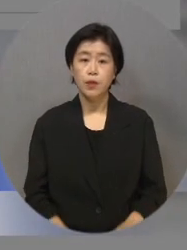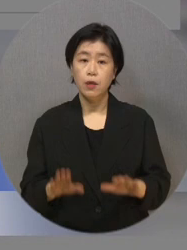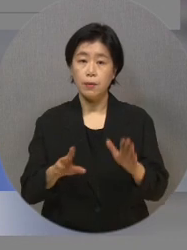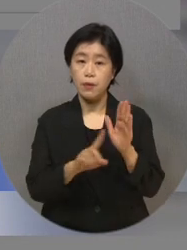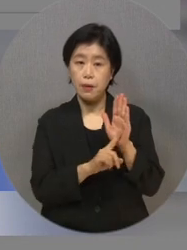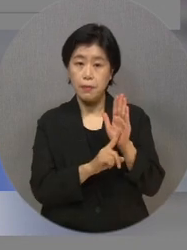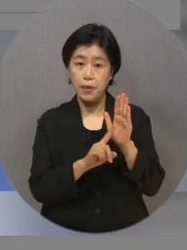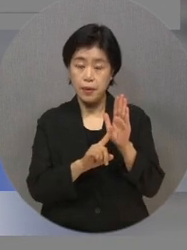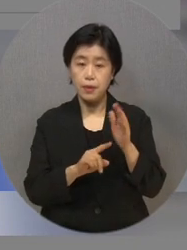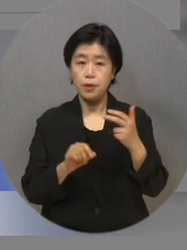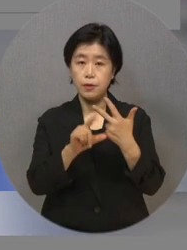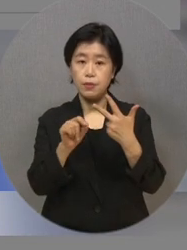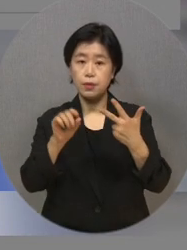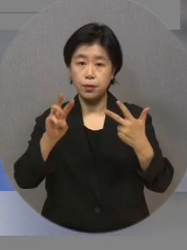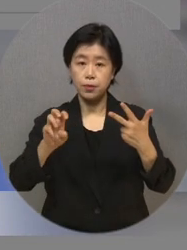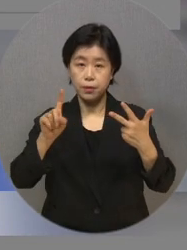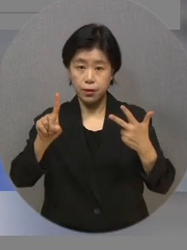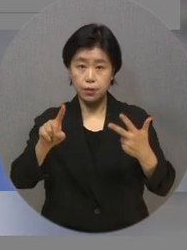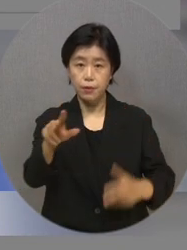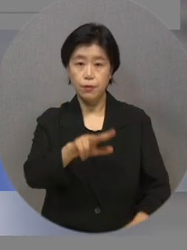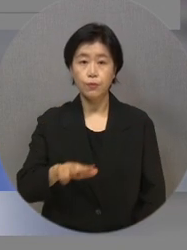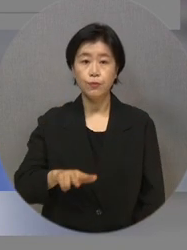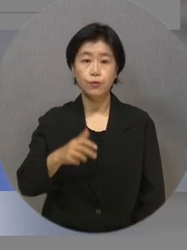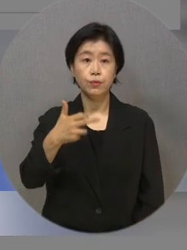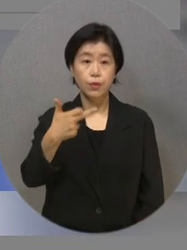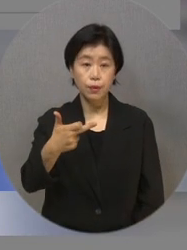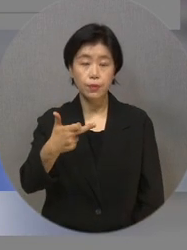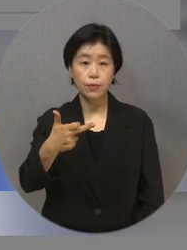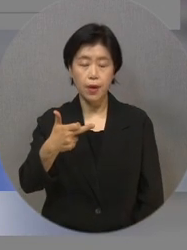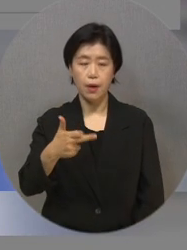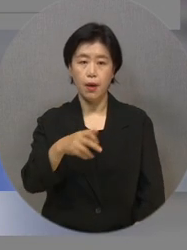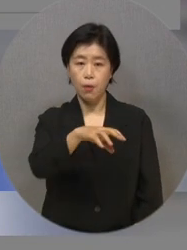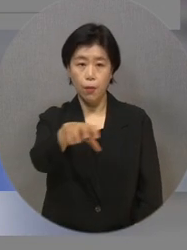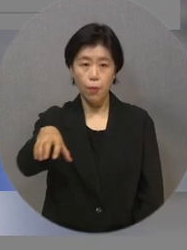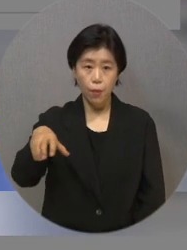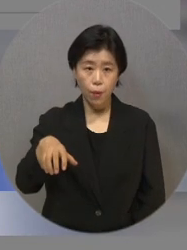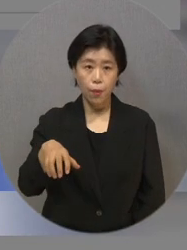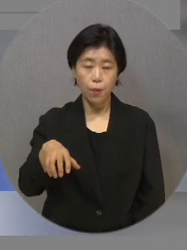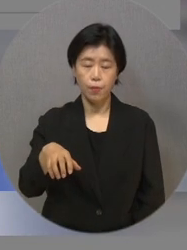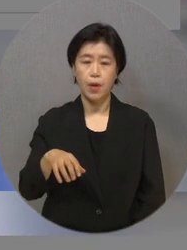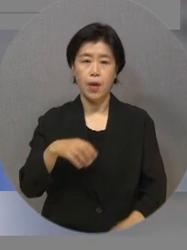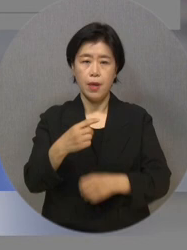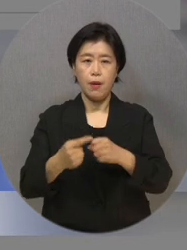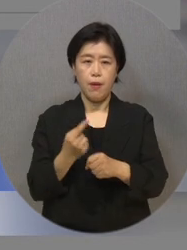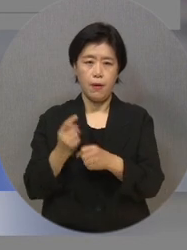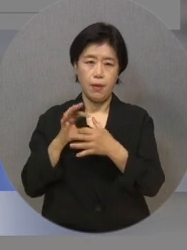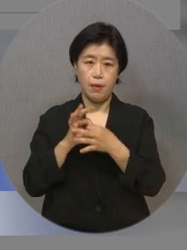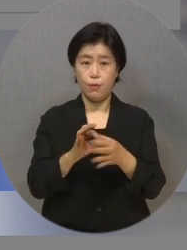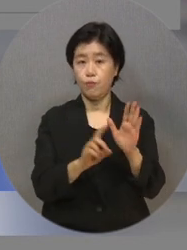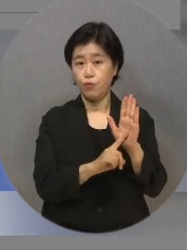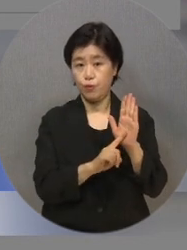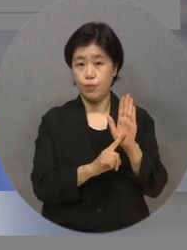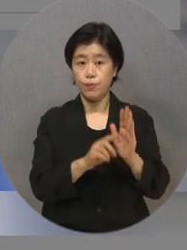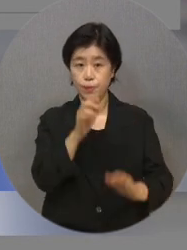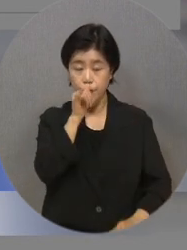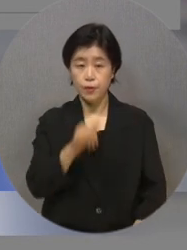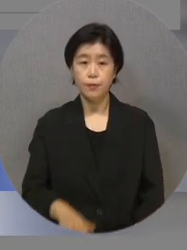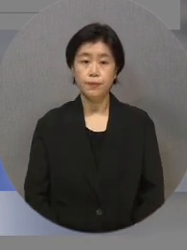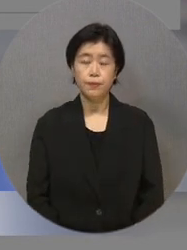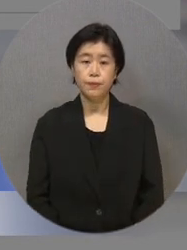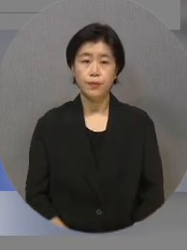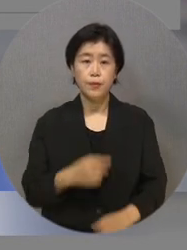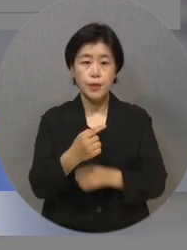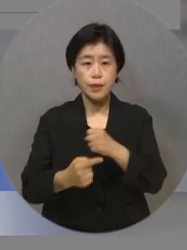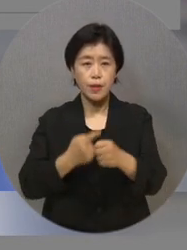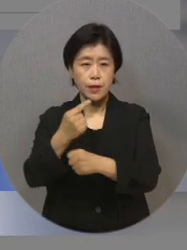17개 시도 지역에서 전개되는 연중 이웃돕기 캠페인인데요 사랑의 열매는 올해부터 매년